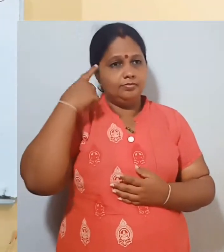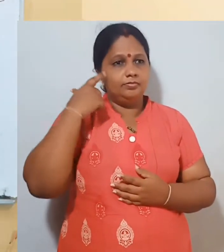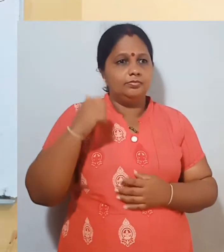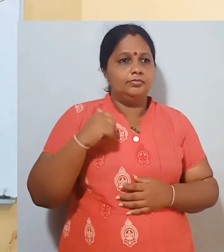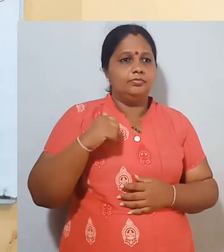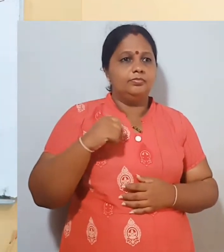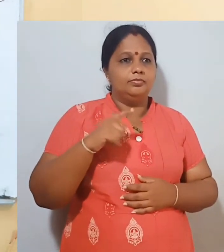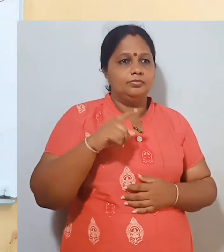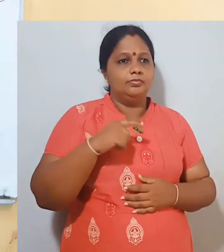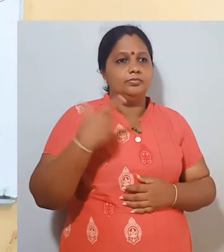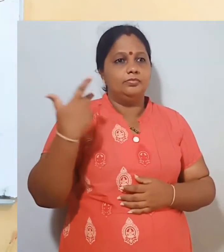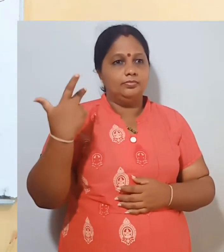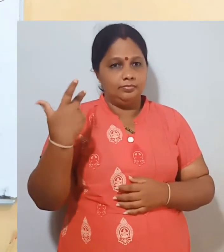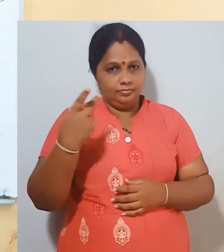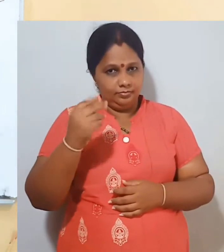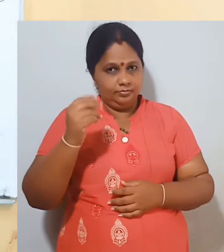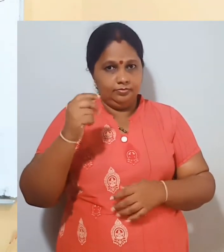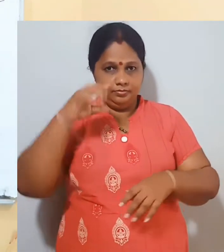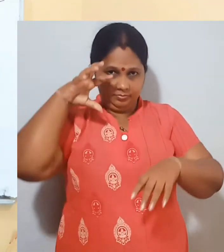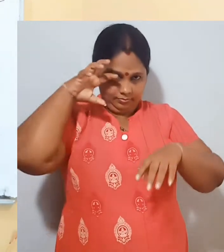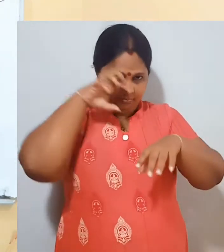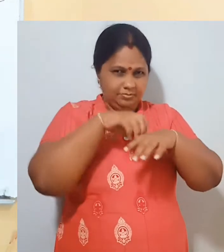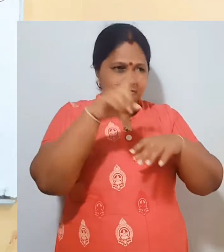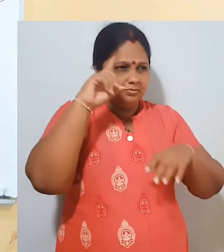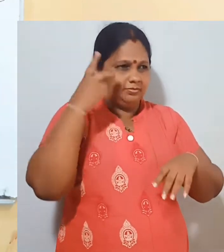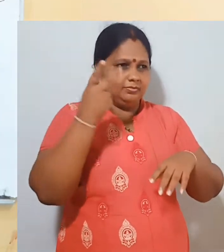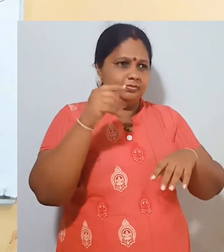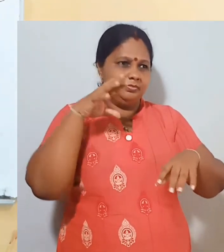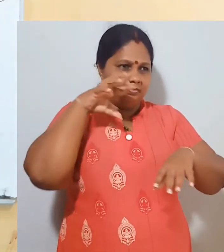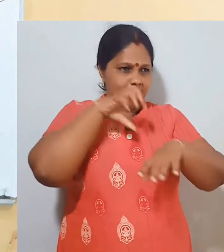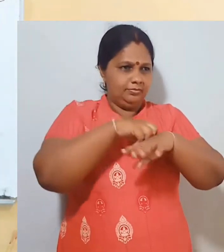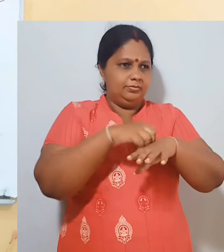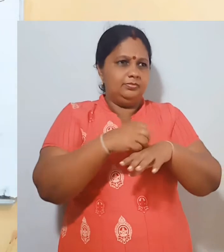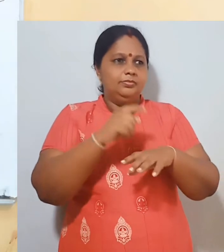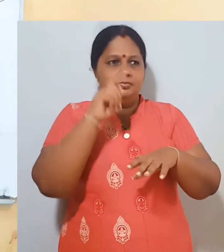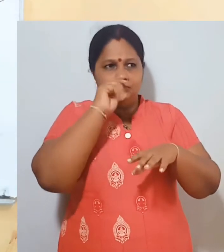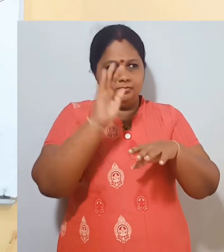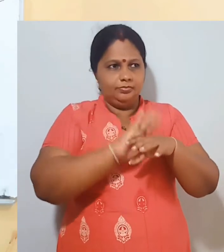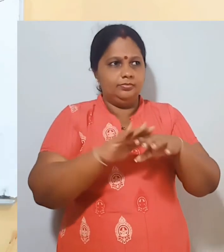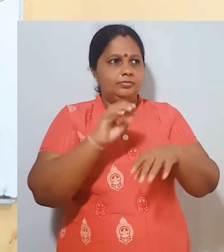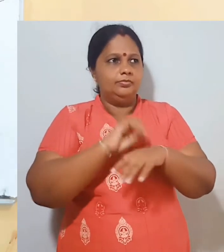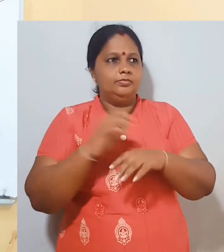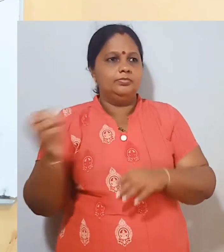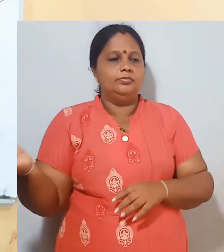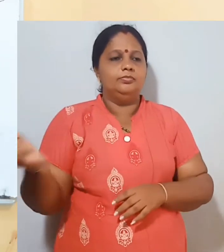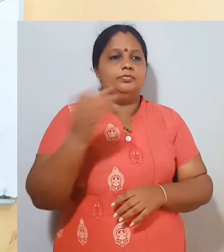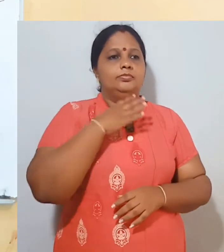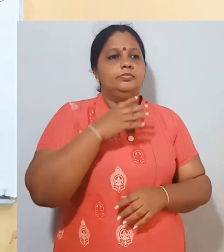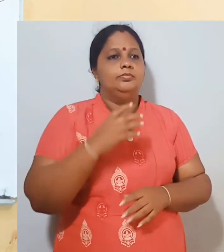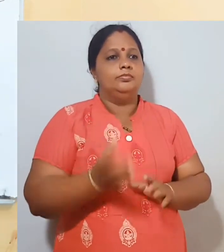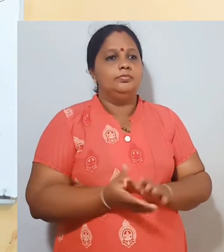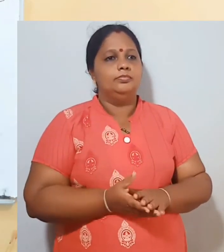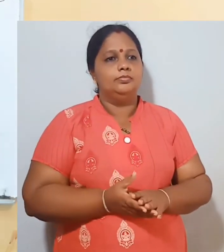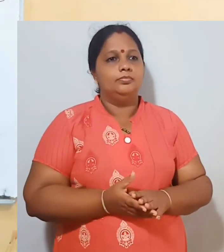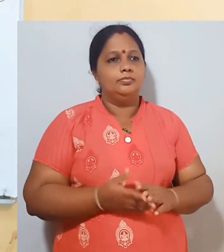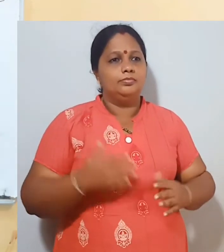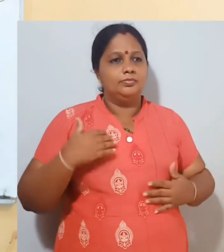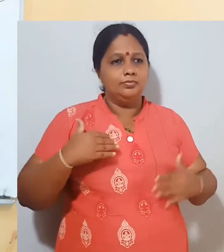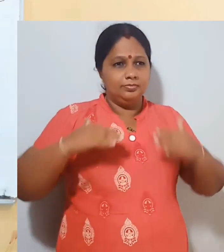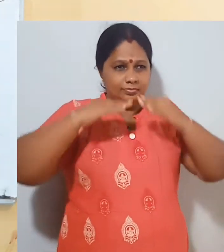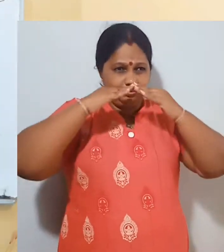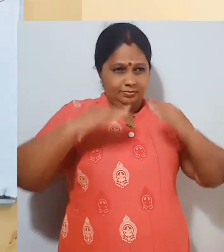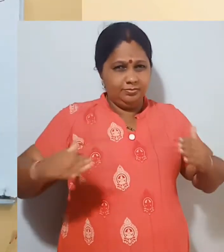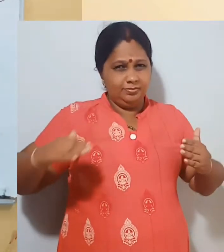தெரியாத சிச்சுவேஷன் சொல்லிச்சுன்னா நாய் கடிச்சால சோப் போட்டு கழுவிட்டு ஆளை தைரியப்படுத்திட்டு ஹாஸ்பிட்டலுக்கு கொண்டு போங்க. அது வீட்டு நாயாக